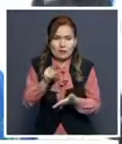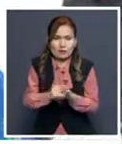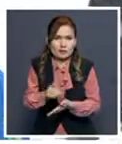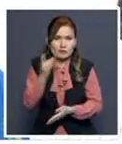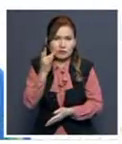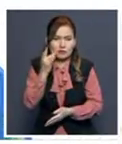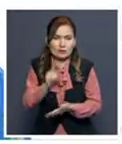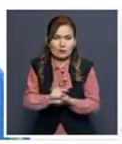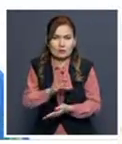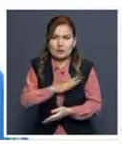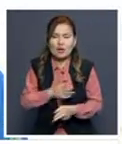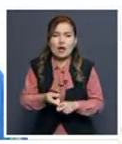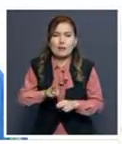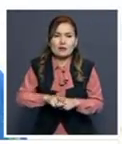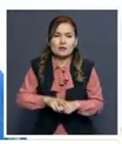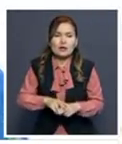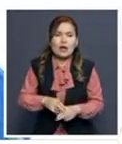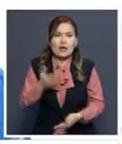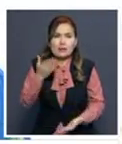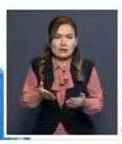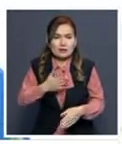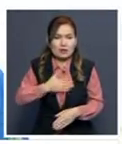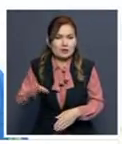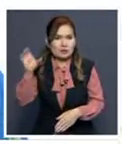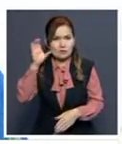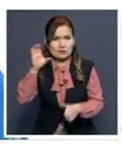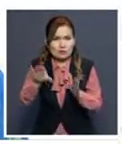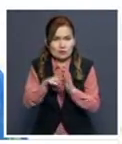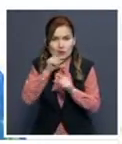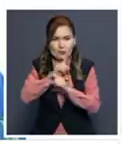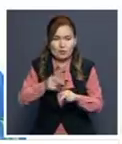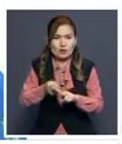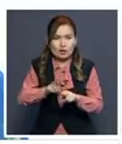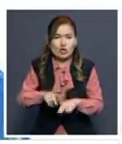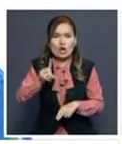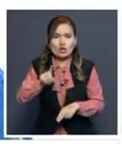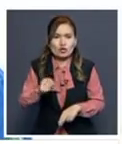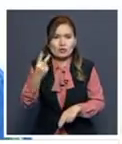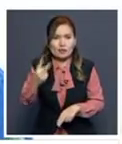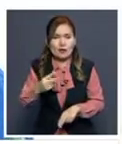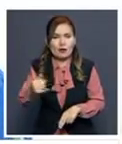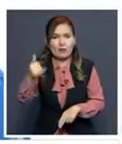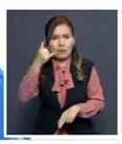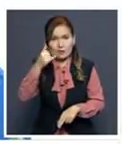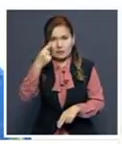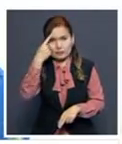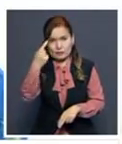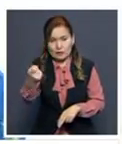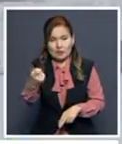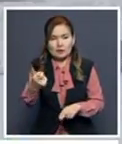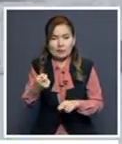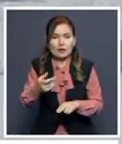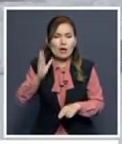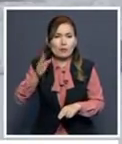айтқан орындамаса, ол кезде 102-ні шақырып, 102 сотрудниктер, полиция сотрудниктері оларға айыппұл